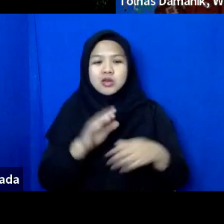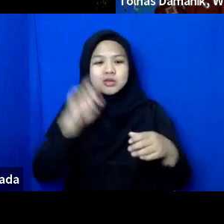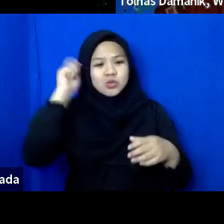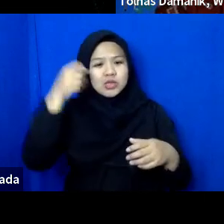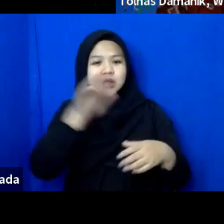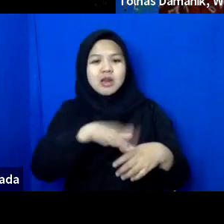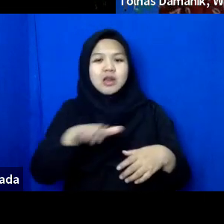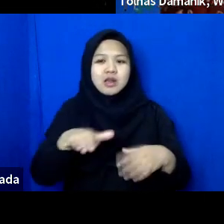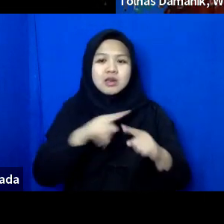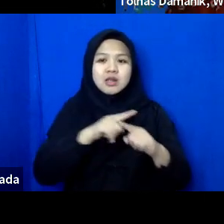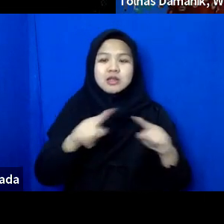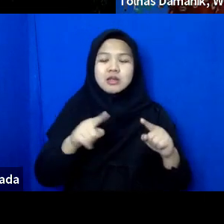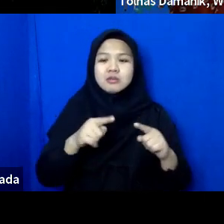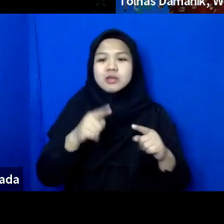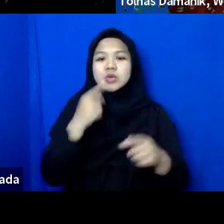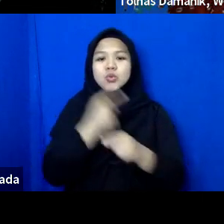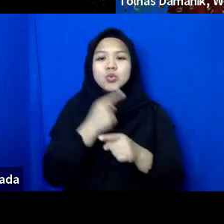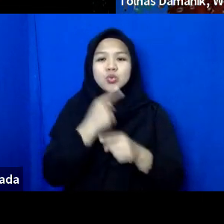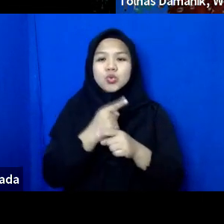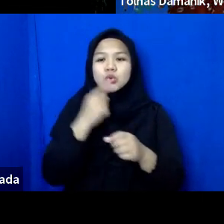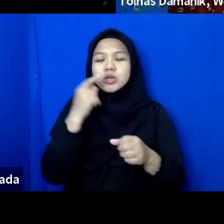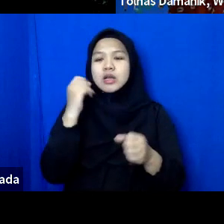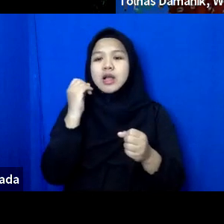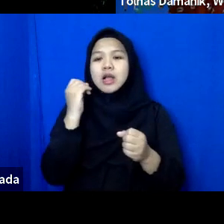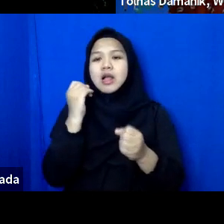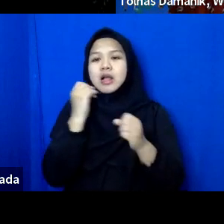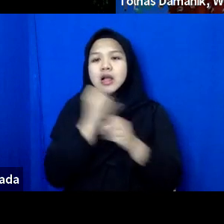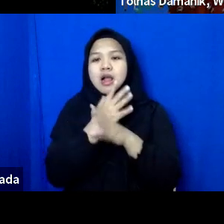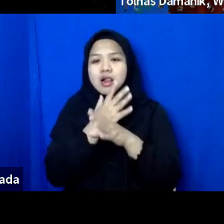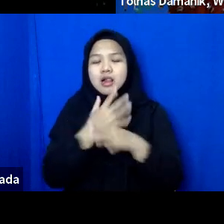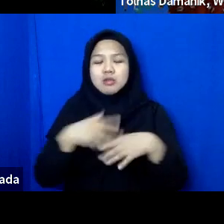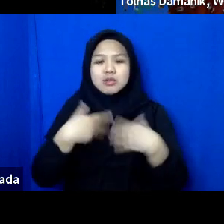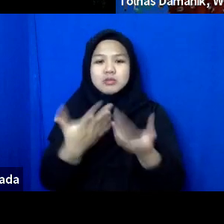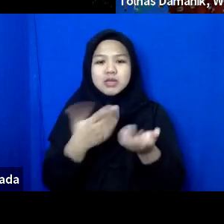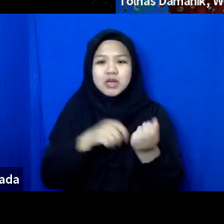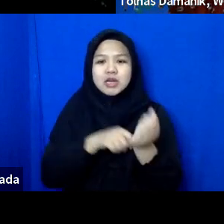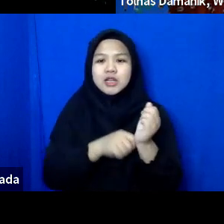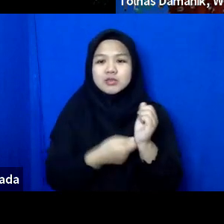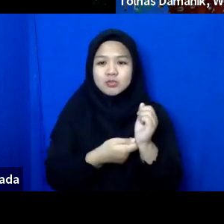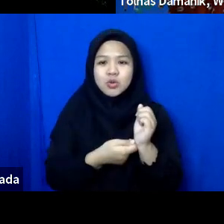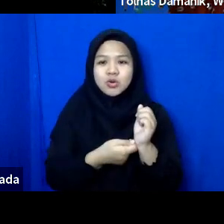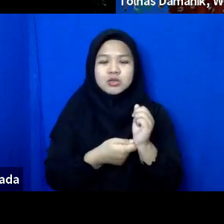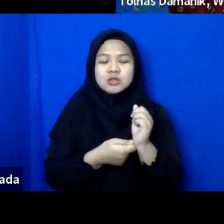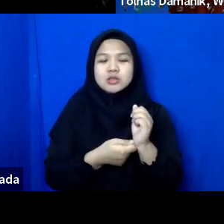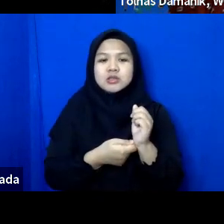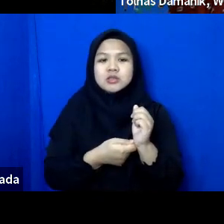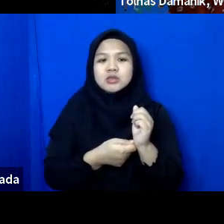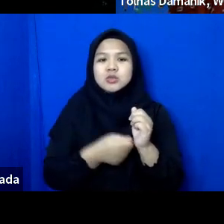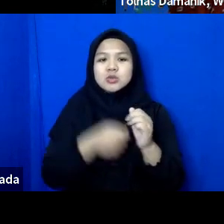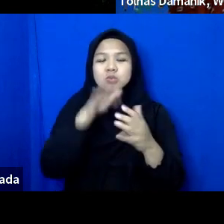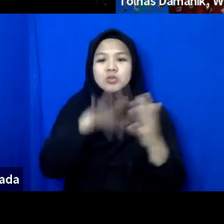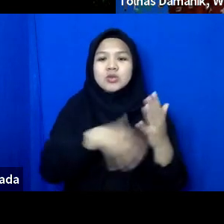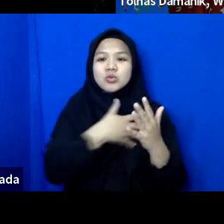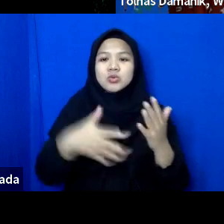tetapi kegagalan guru dalam menyampaikan merespon atau merespons terhadap berkurikulum